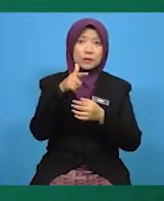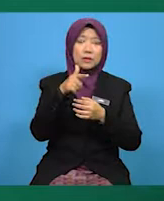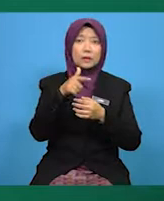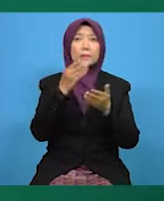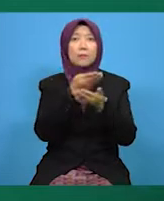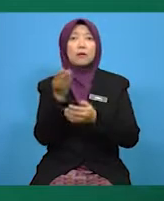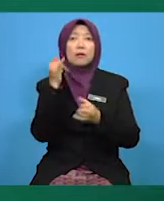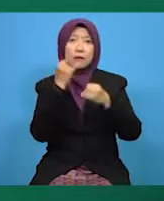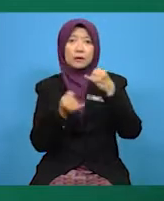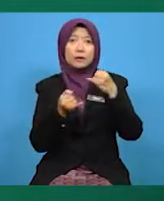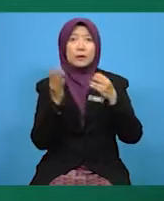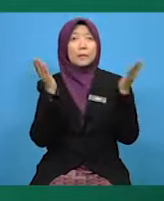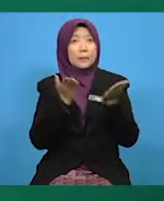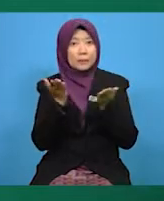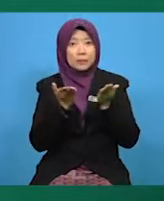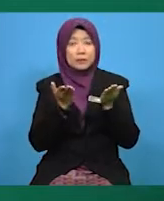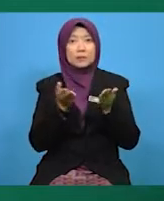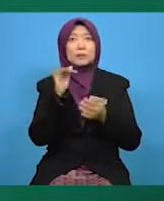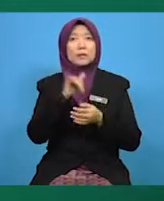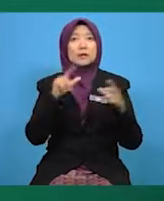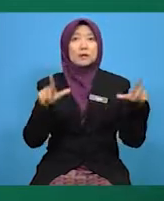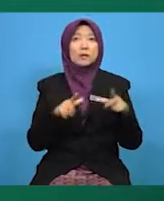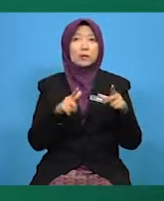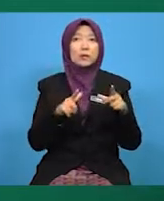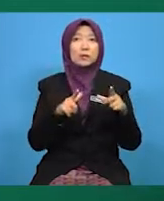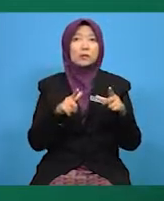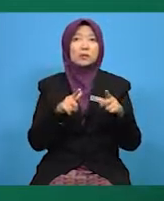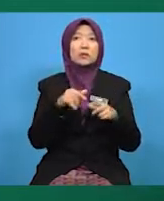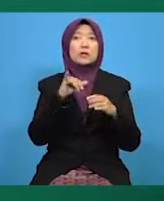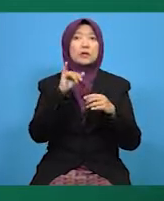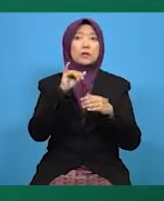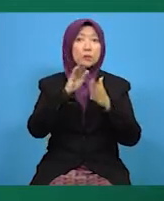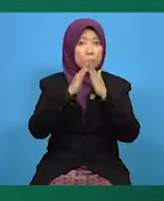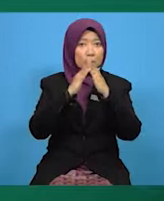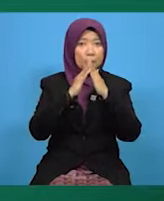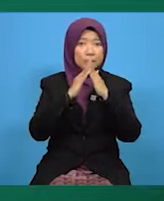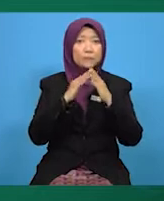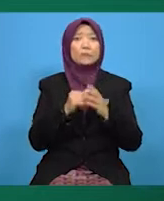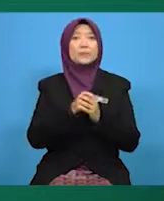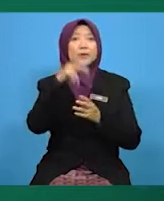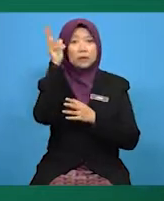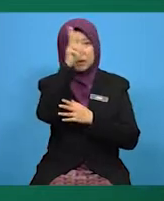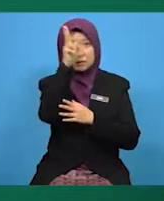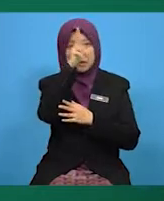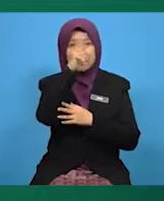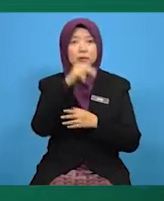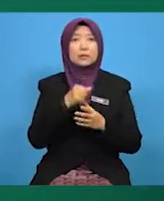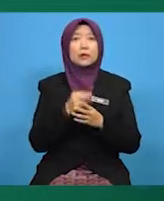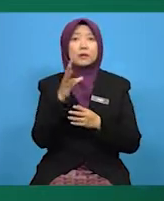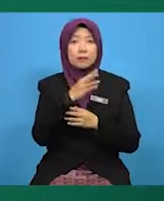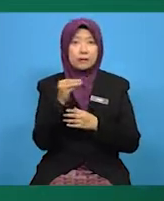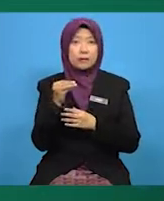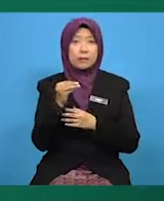atas barang akhir dan perkhidmatan yang dilakukan oleh sektor isi rumah, firma,